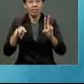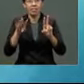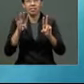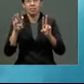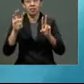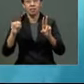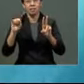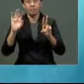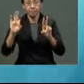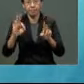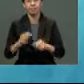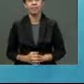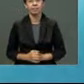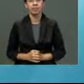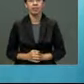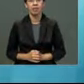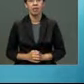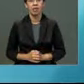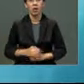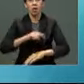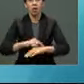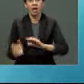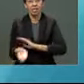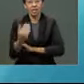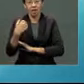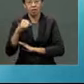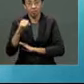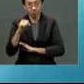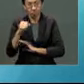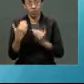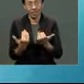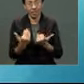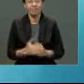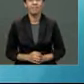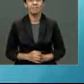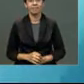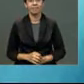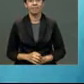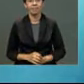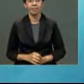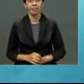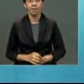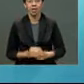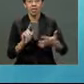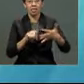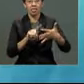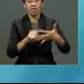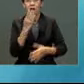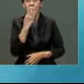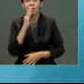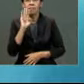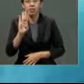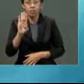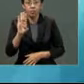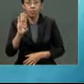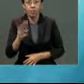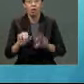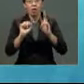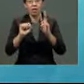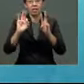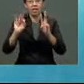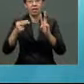2,7449 ข้อมูลณ 10 นาฬิกาของ Worldometer นะครับแล้วก็บราซิลก็ 609,000